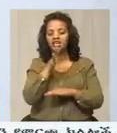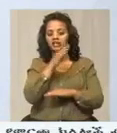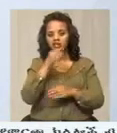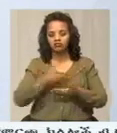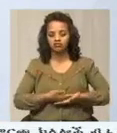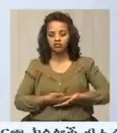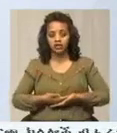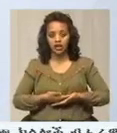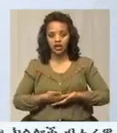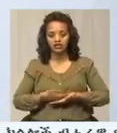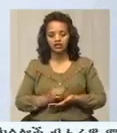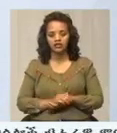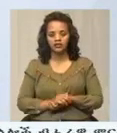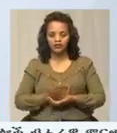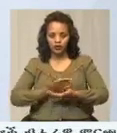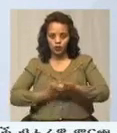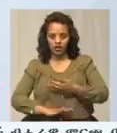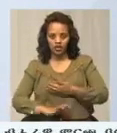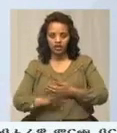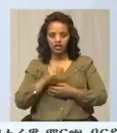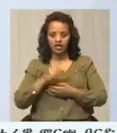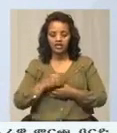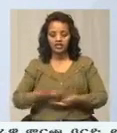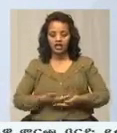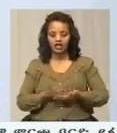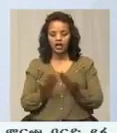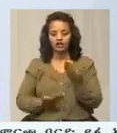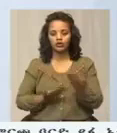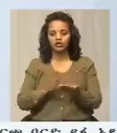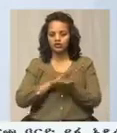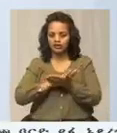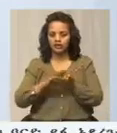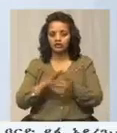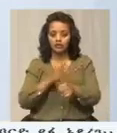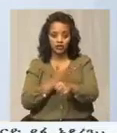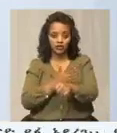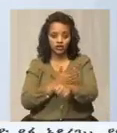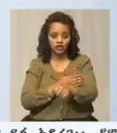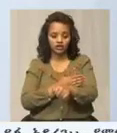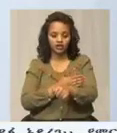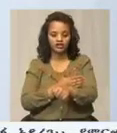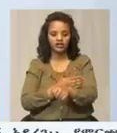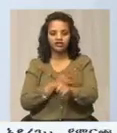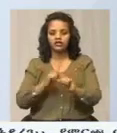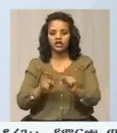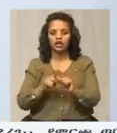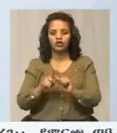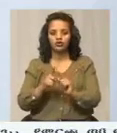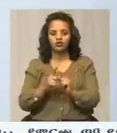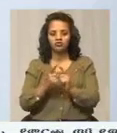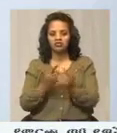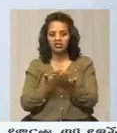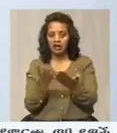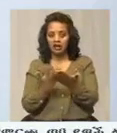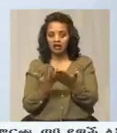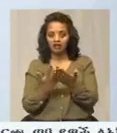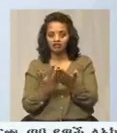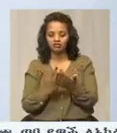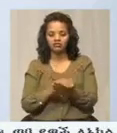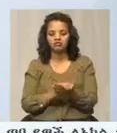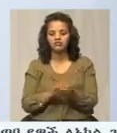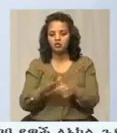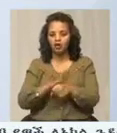ህጻናት የወሊድና የጨቅላ ህጻናት አገልግሎትን ጥራት ለማሻሻል የተለያዩ የህክምና መሳሪያዎችን፣ ግብአቶችን